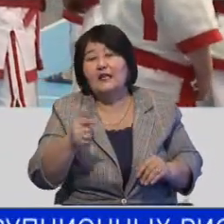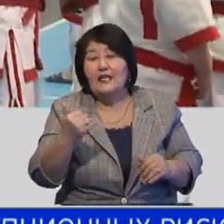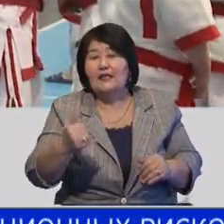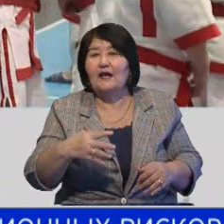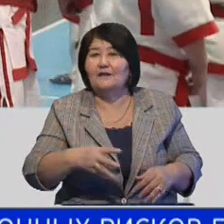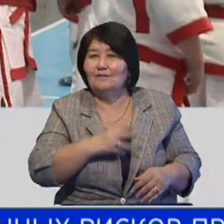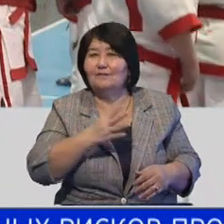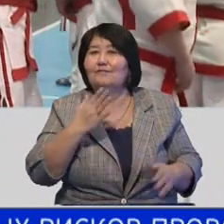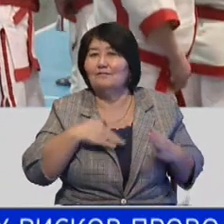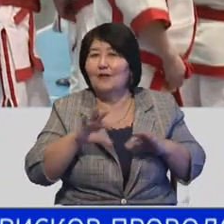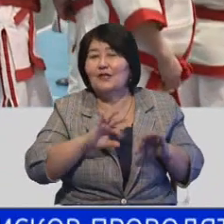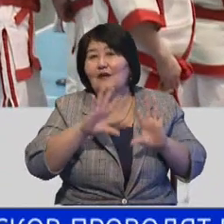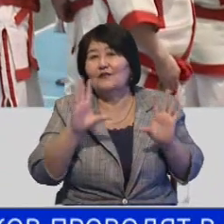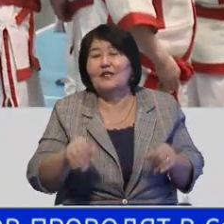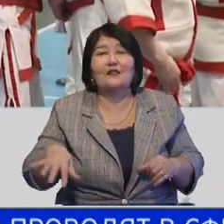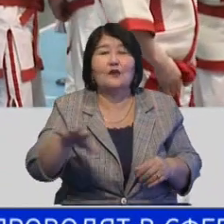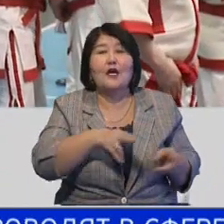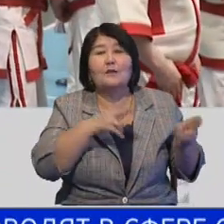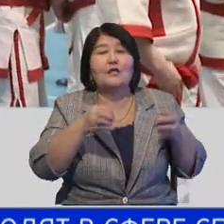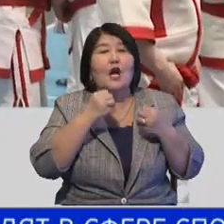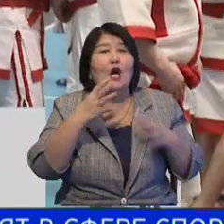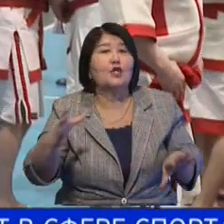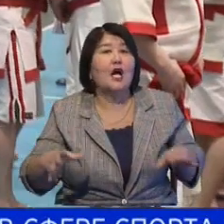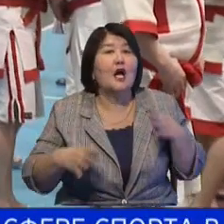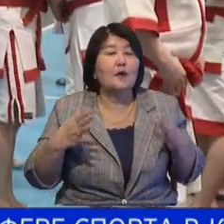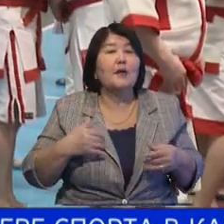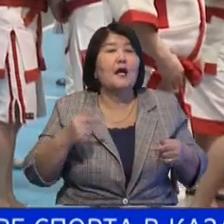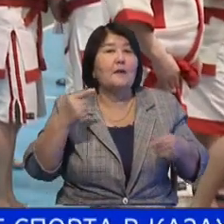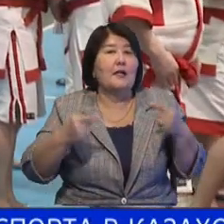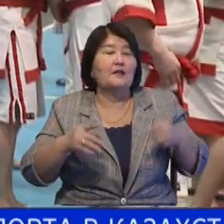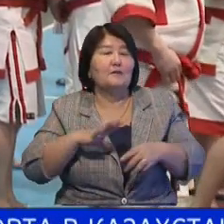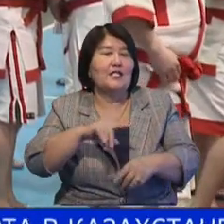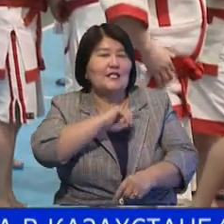Настроение отличное. В целом все регионы пришли с хорошей подготовкой. Противники были сильные.